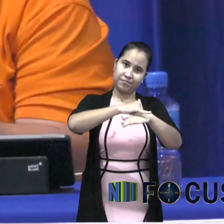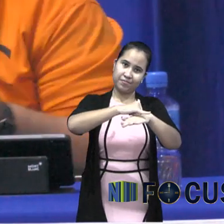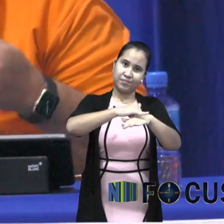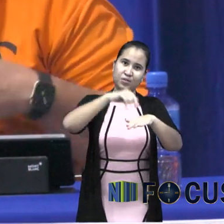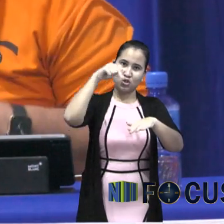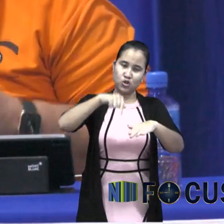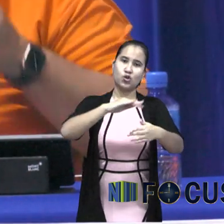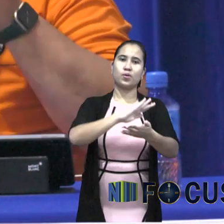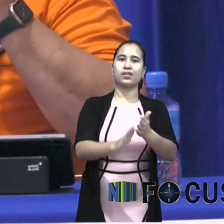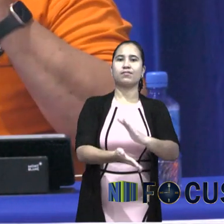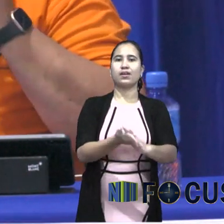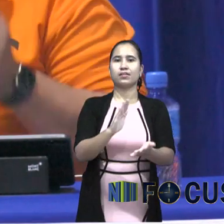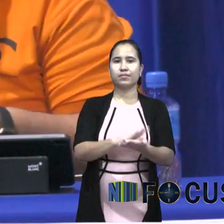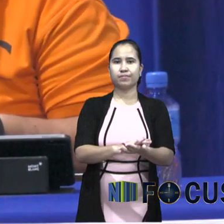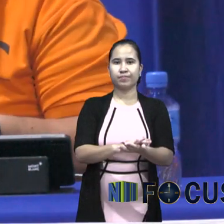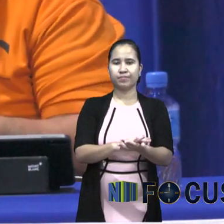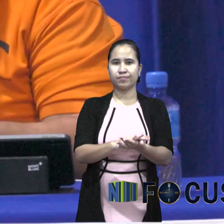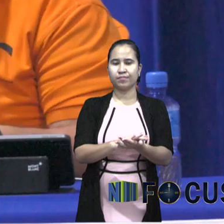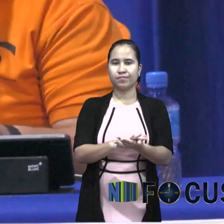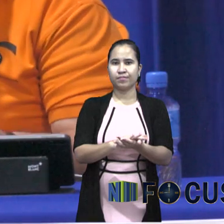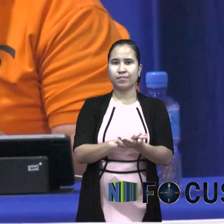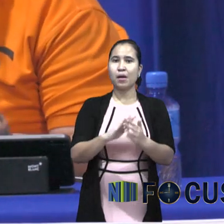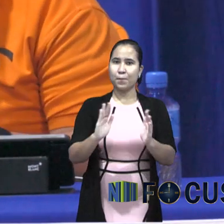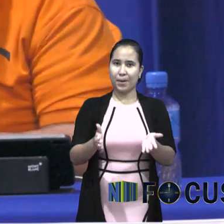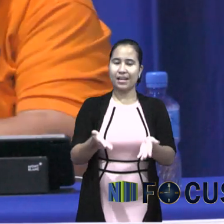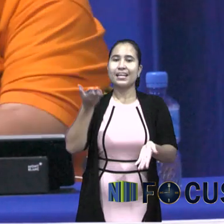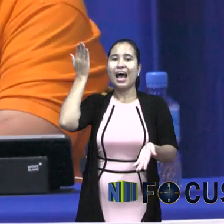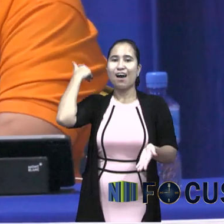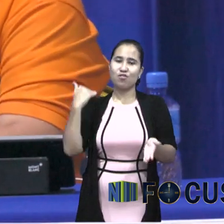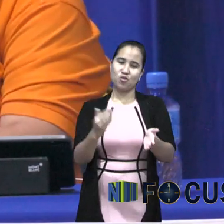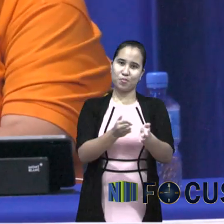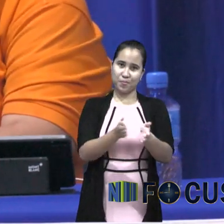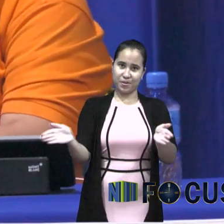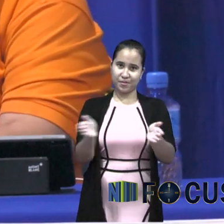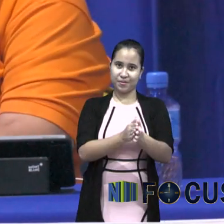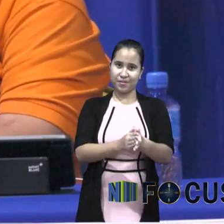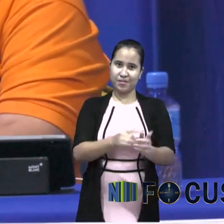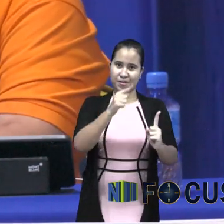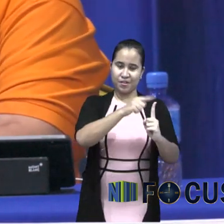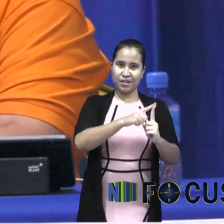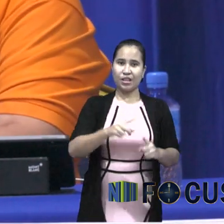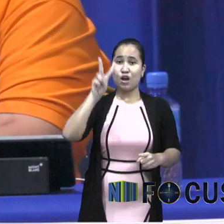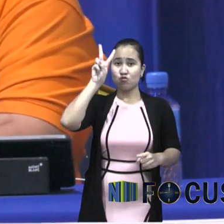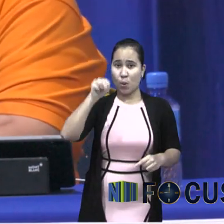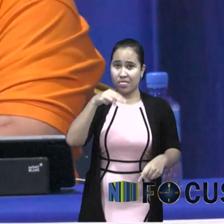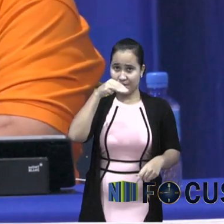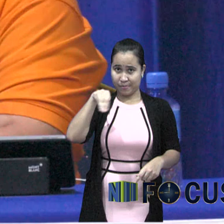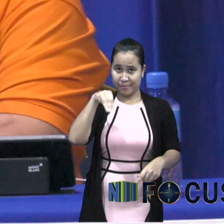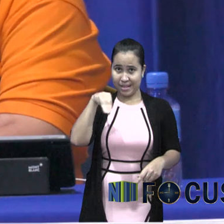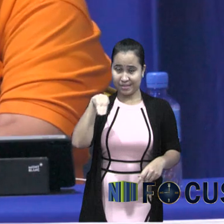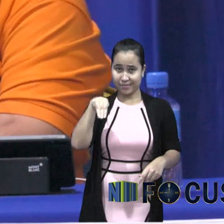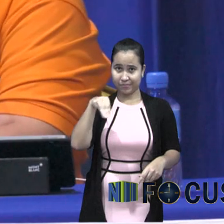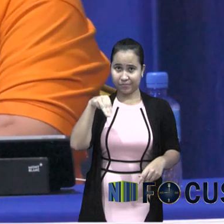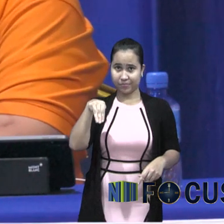nu wordt afgehandeld. Maar in de afgelopen periode, en dat is dus vanaf 20 maart, hebben